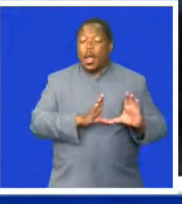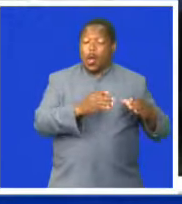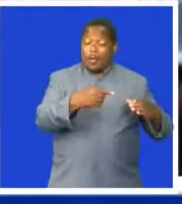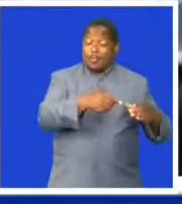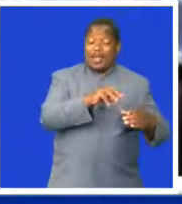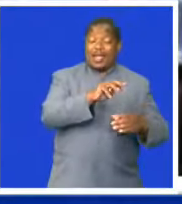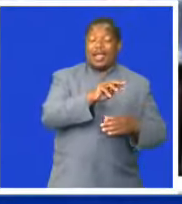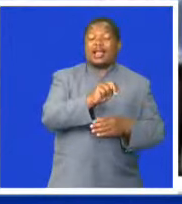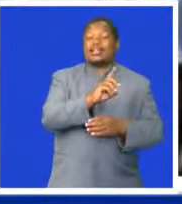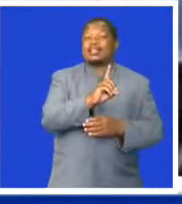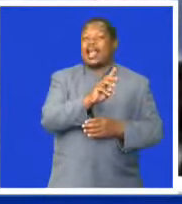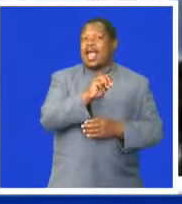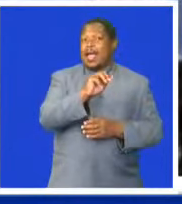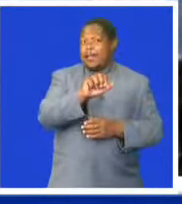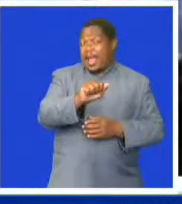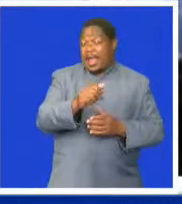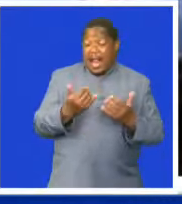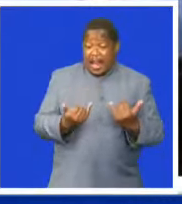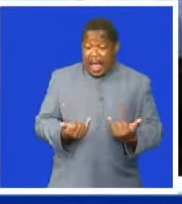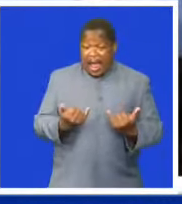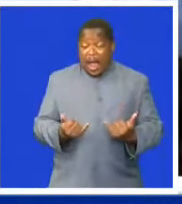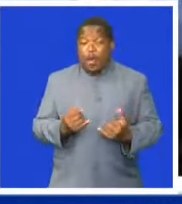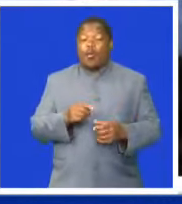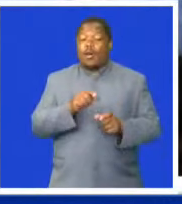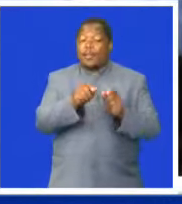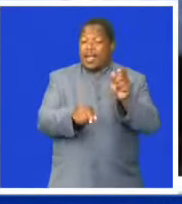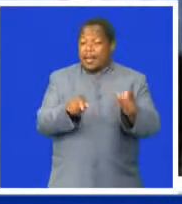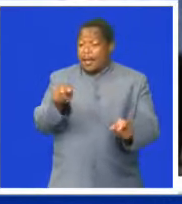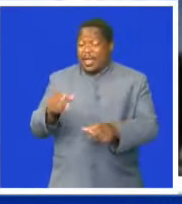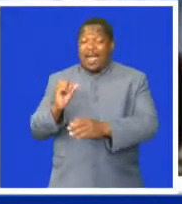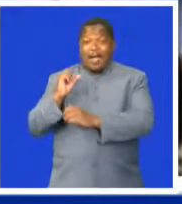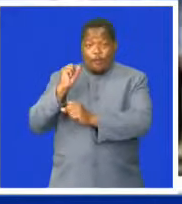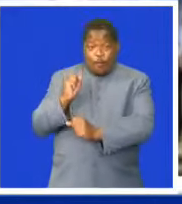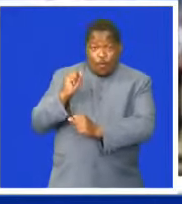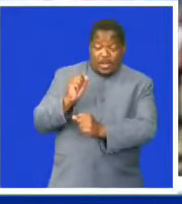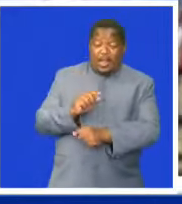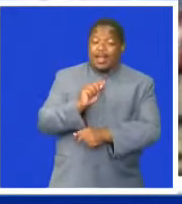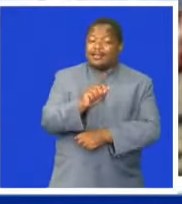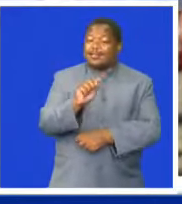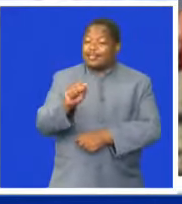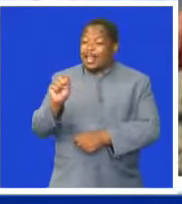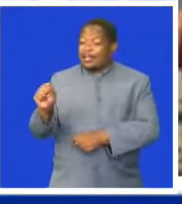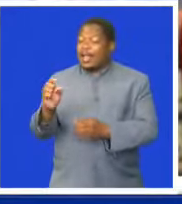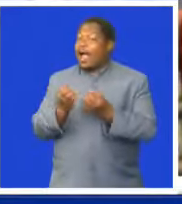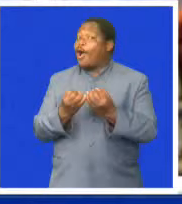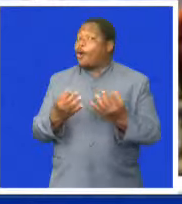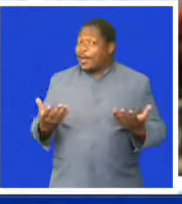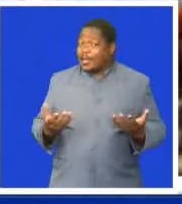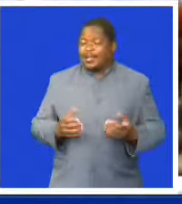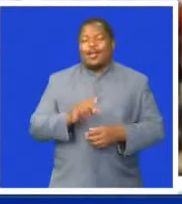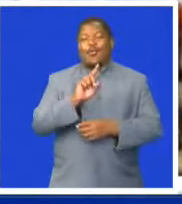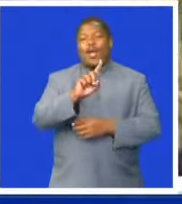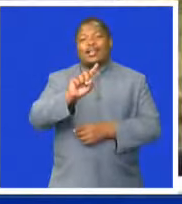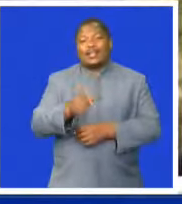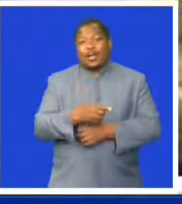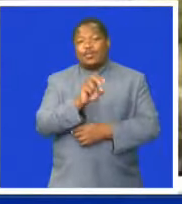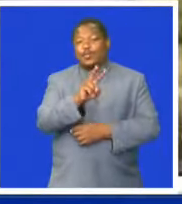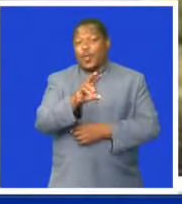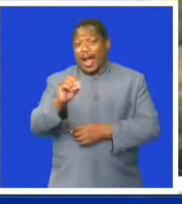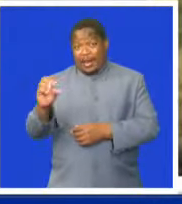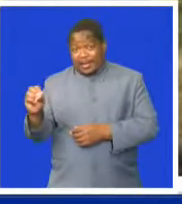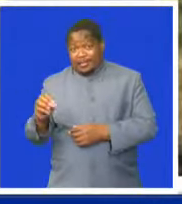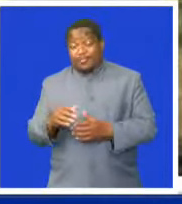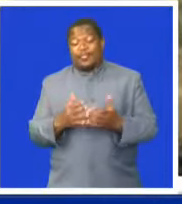selibuke kungeta emavolontiya alo latawusebenta kusita sive semaswati ngetinkinga lababhekana nato ikakhulu kulesikhathi